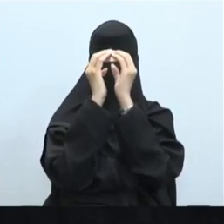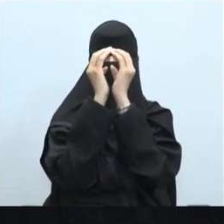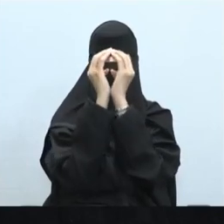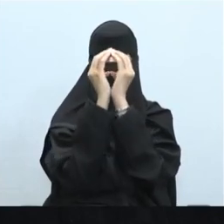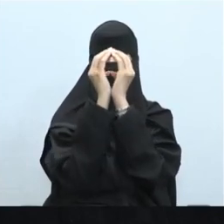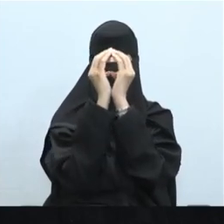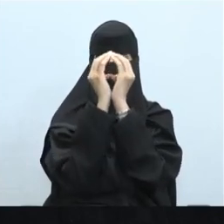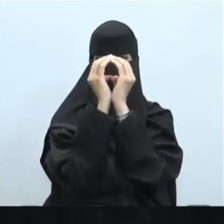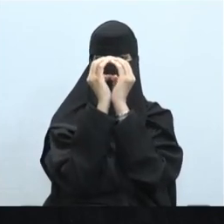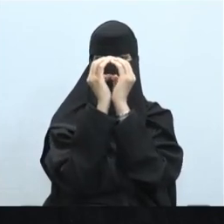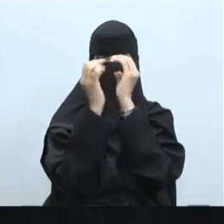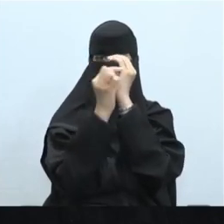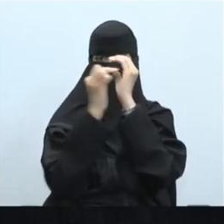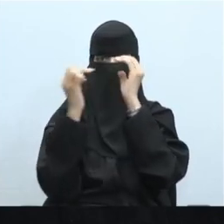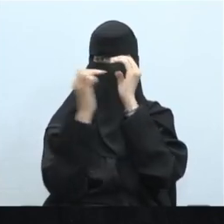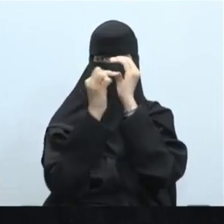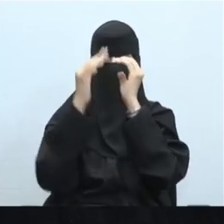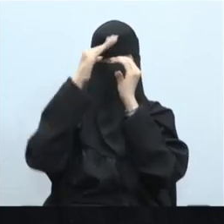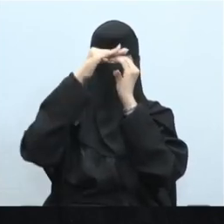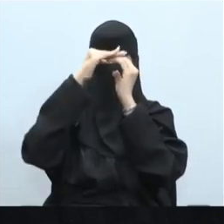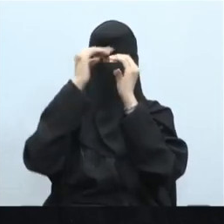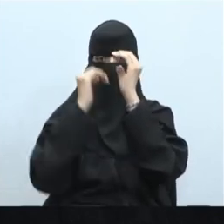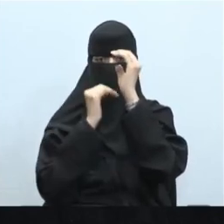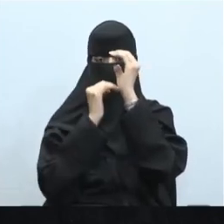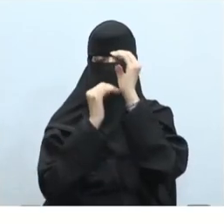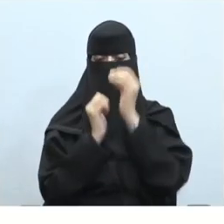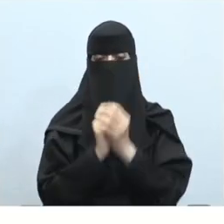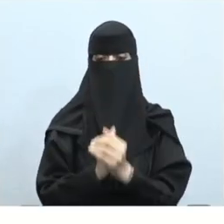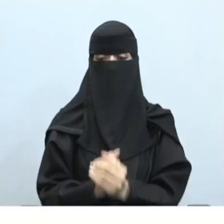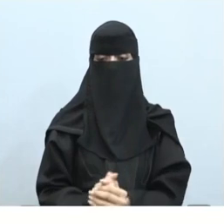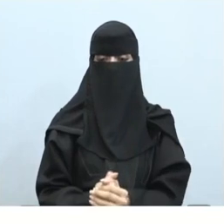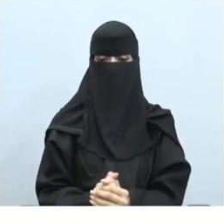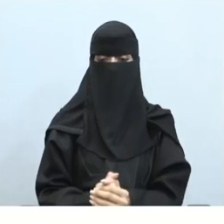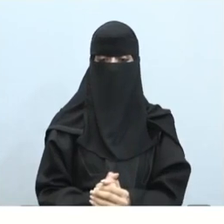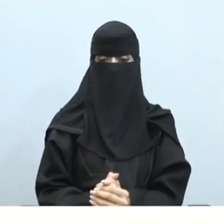ادى ذلك الى انبعاجها وفلطحتها من القطبين